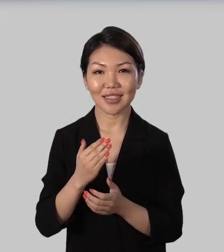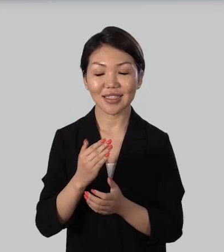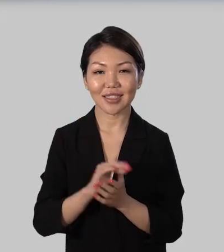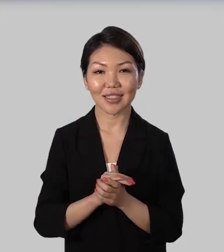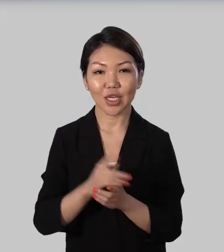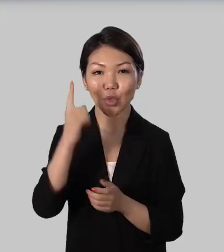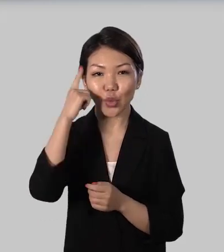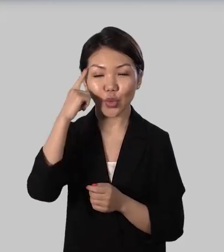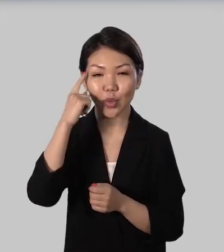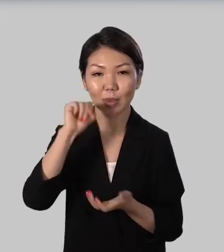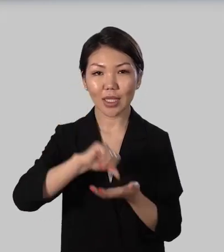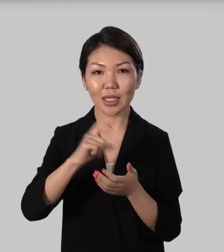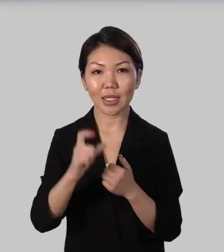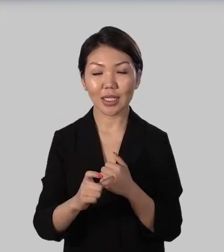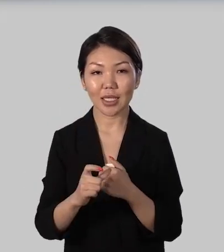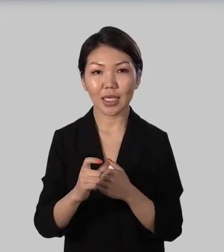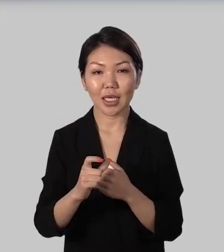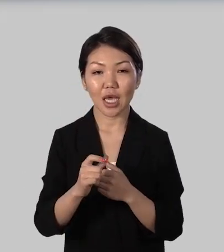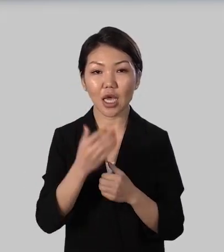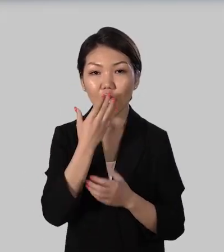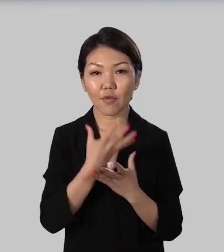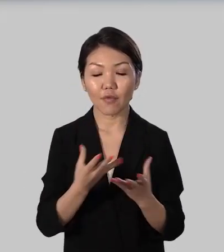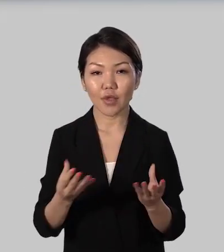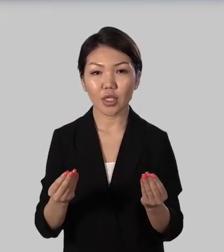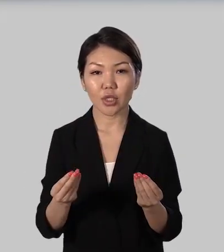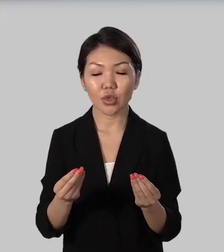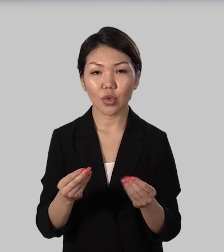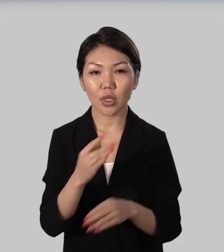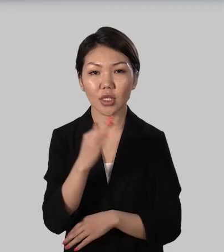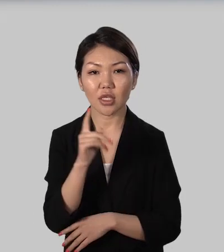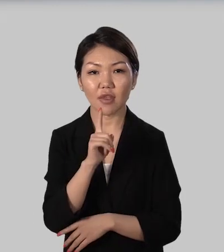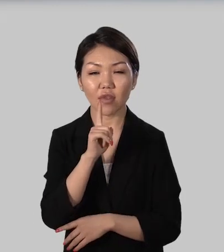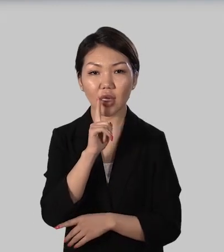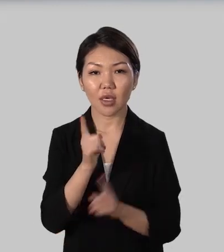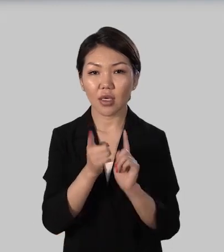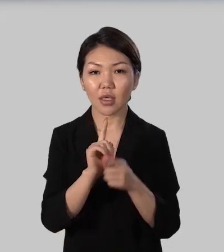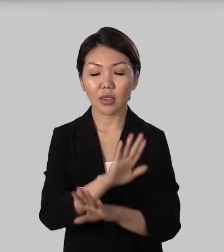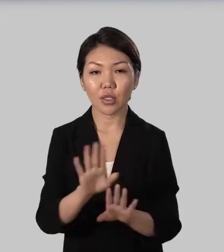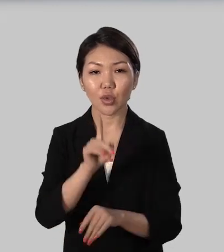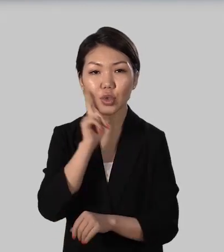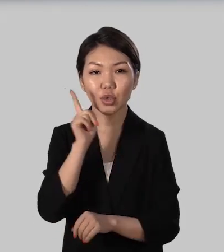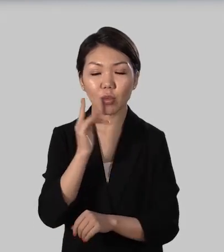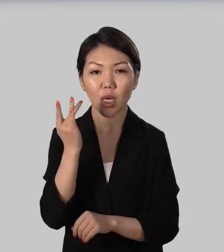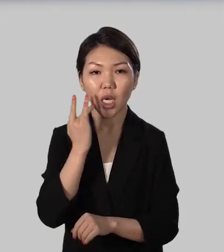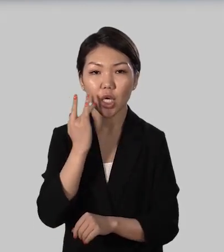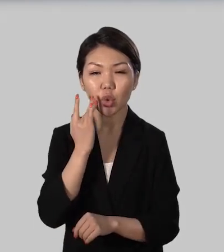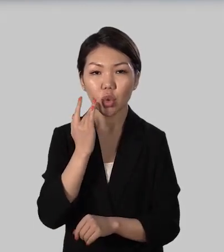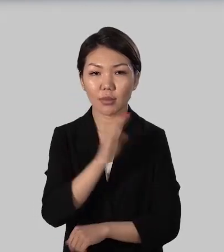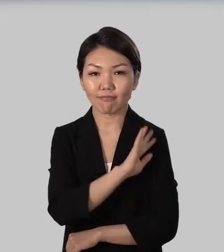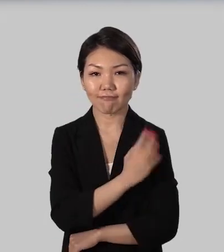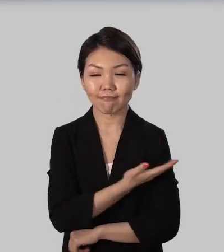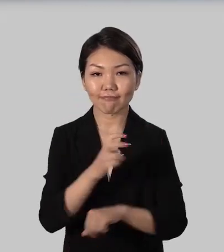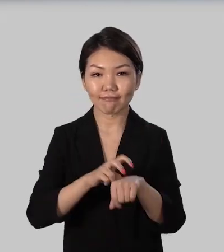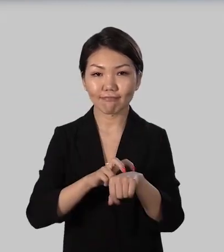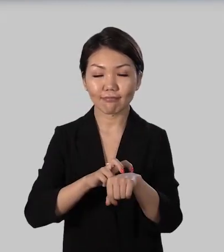зеленеет которые застыли от страха вот о чем думает наш герой великан